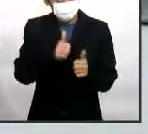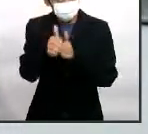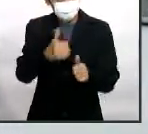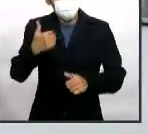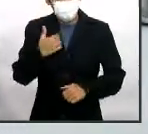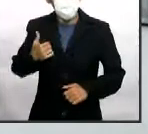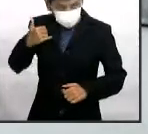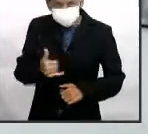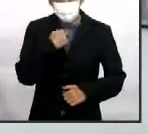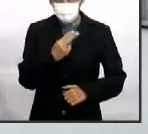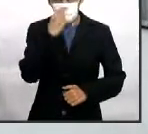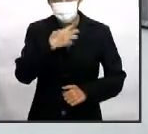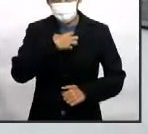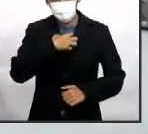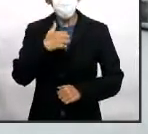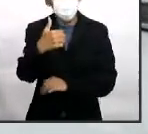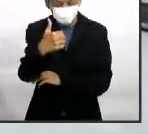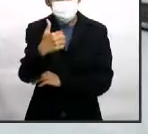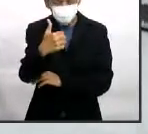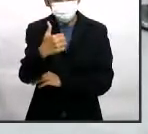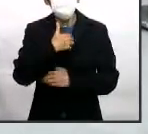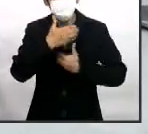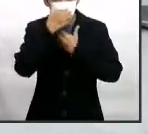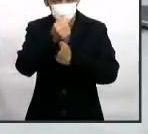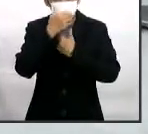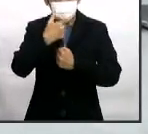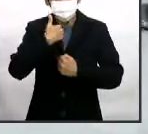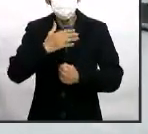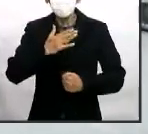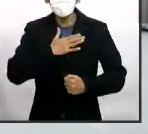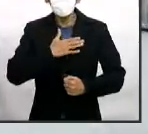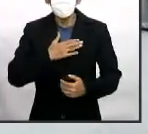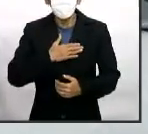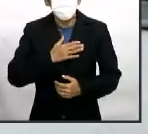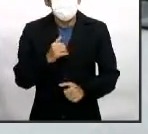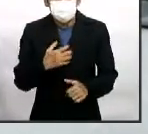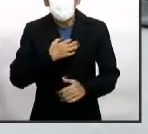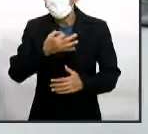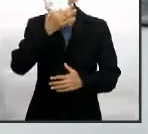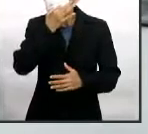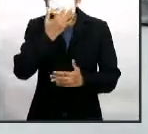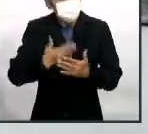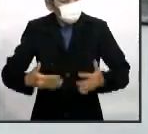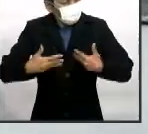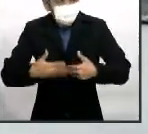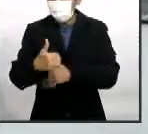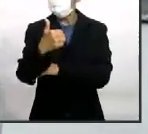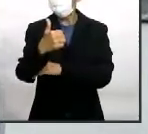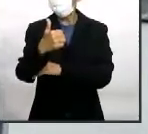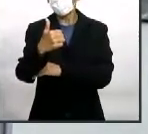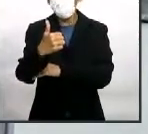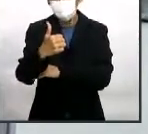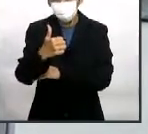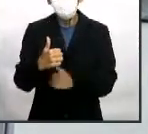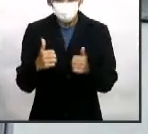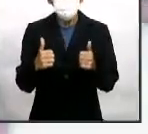ข่งอีสปอร์ตเดี๋ยวผมนั่งขอไปชมหน่อย ได้ครับ เพราะว่าค่อนข้างสนใจในเรื่องนี้เหมือนกันแล้วก็ผมต้องบอกว่าน่าจะเป็นอาชีพที่สร้างรายได้อีกอาชีพหนึ่งได้อย่างดีเล